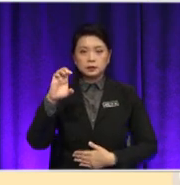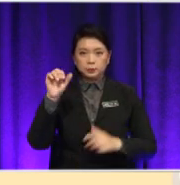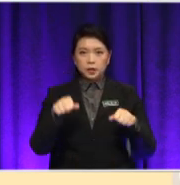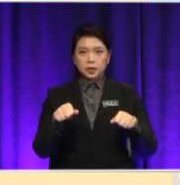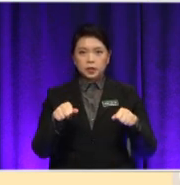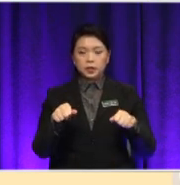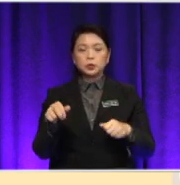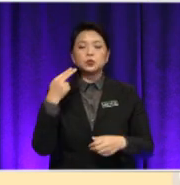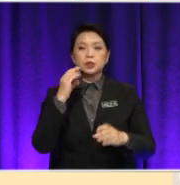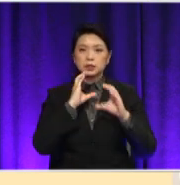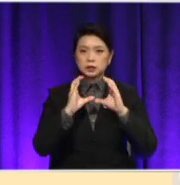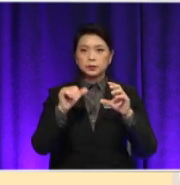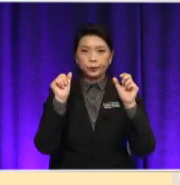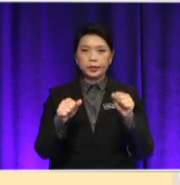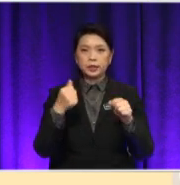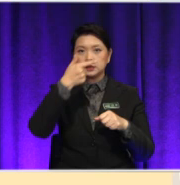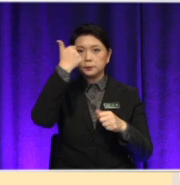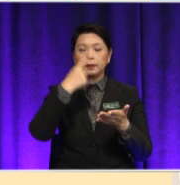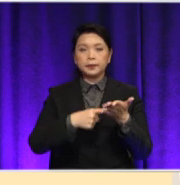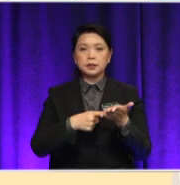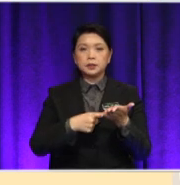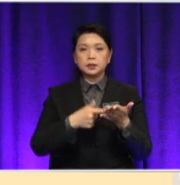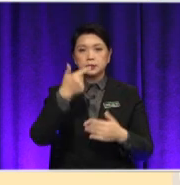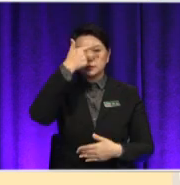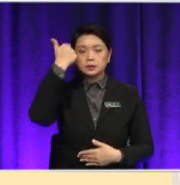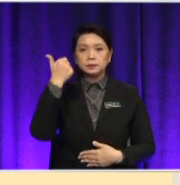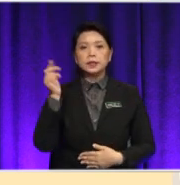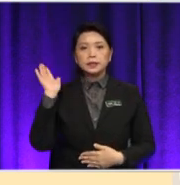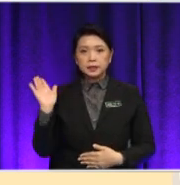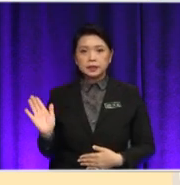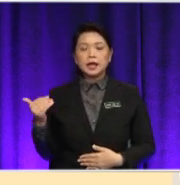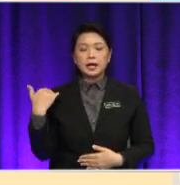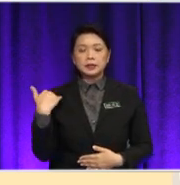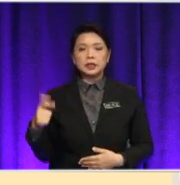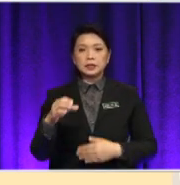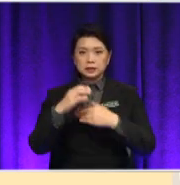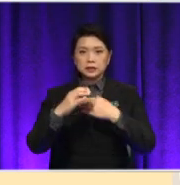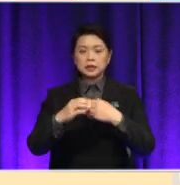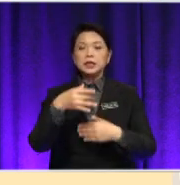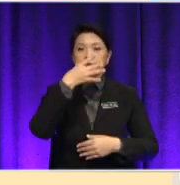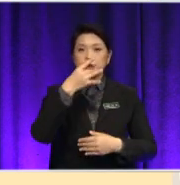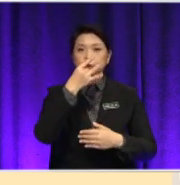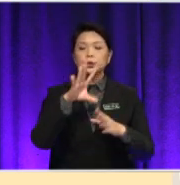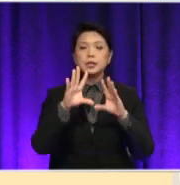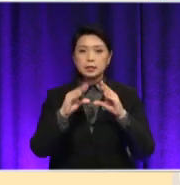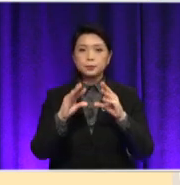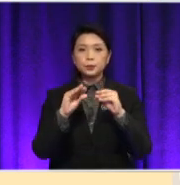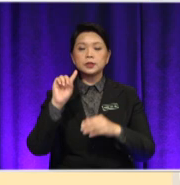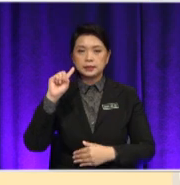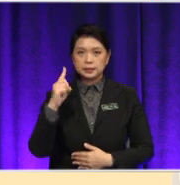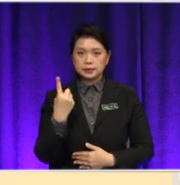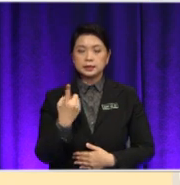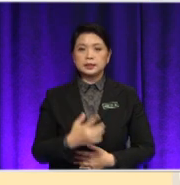cikgu. Boleh. Sebab apa, ya? Sebab dia merupakan kecederaan tisu lembut sahaja. Okey, very good, Usnah.